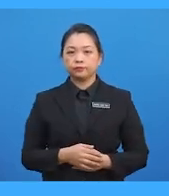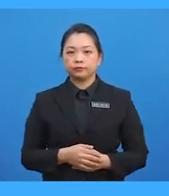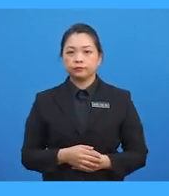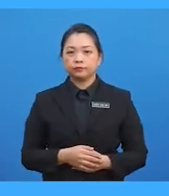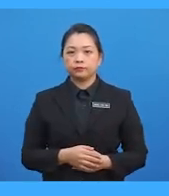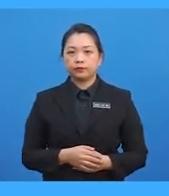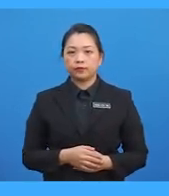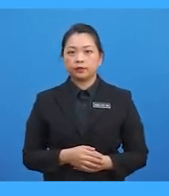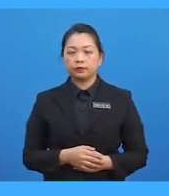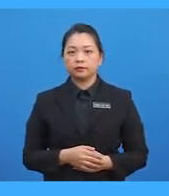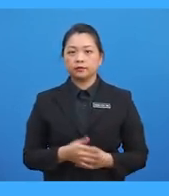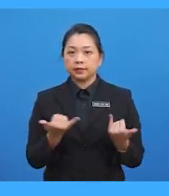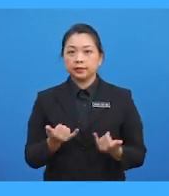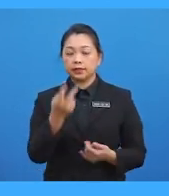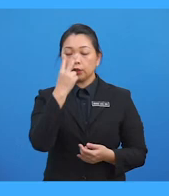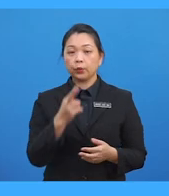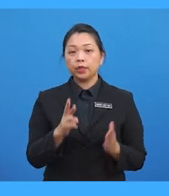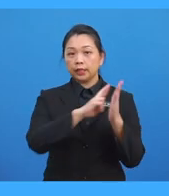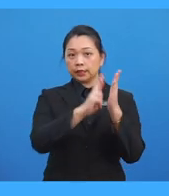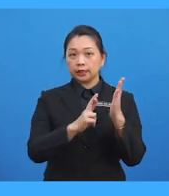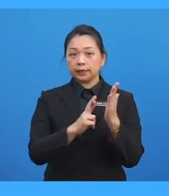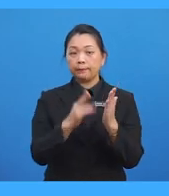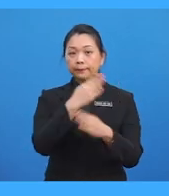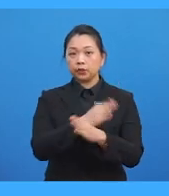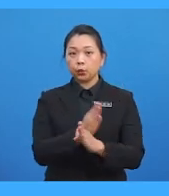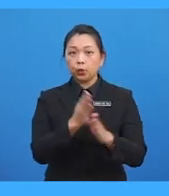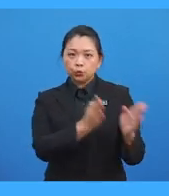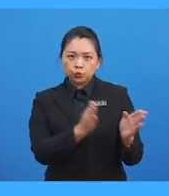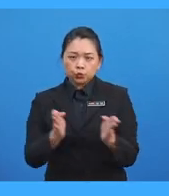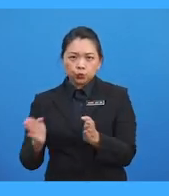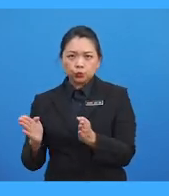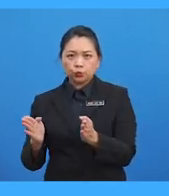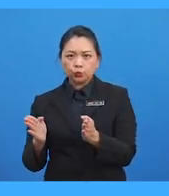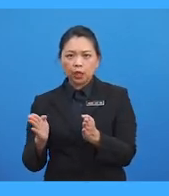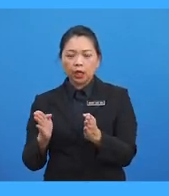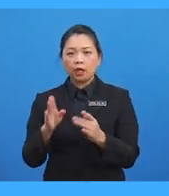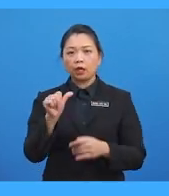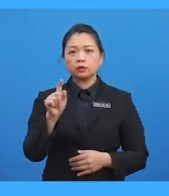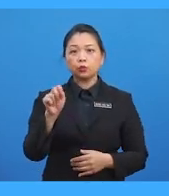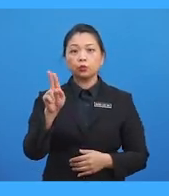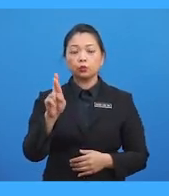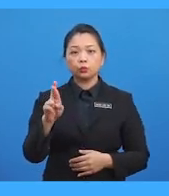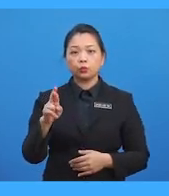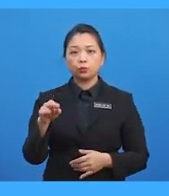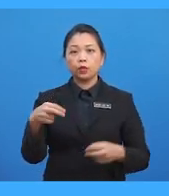Seterusnya, reka bentuk susun atur litar bersepadu. Apa pula reka bentuk susun atur litar